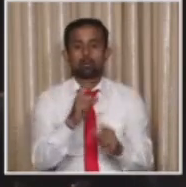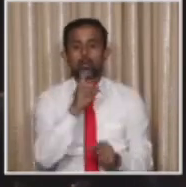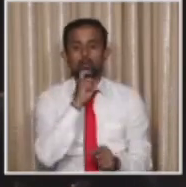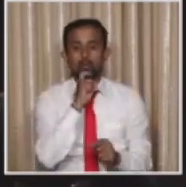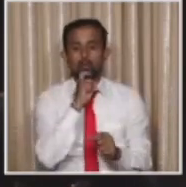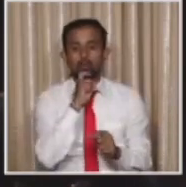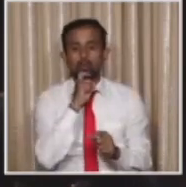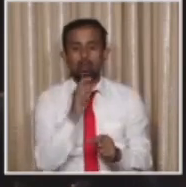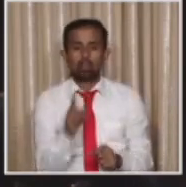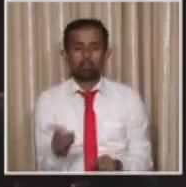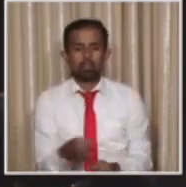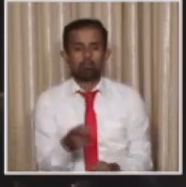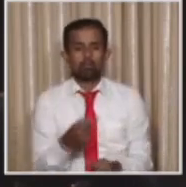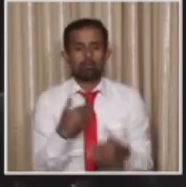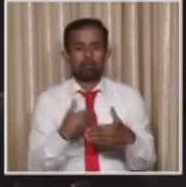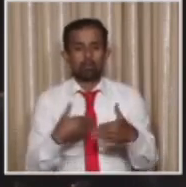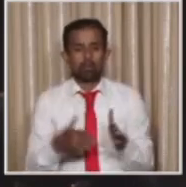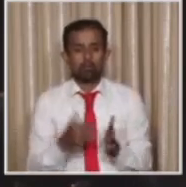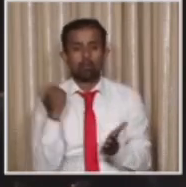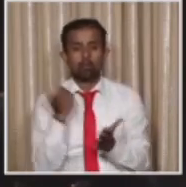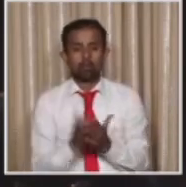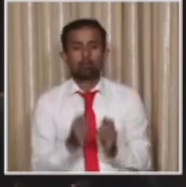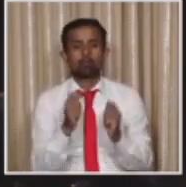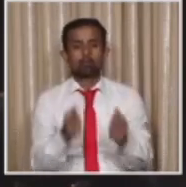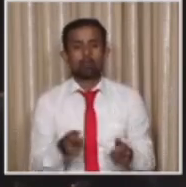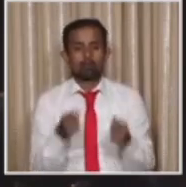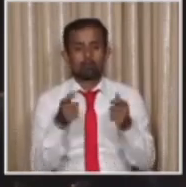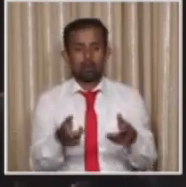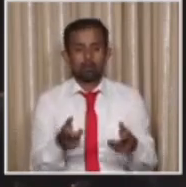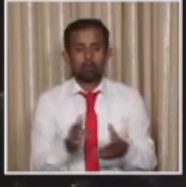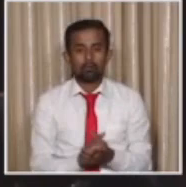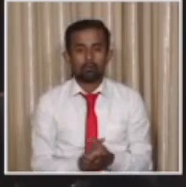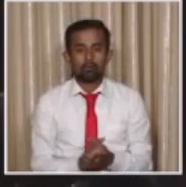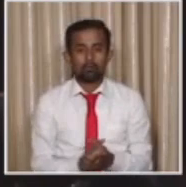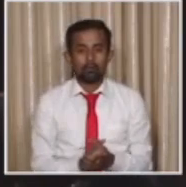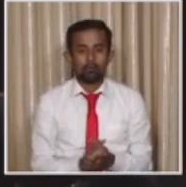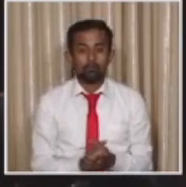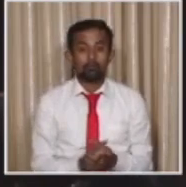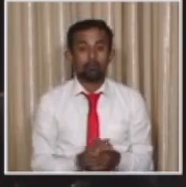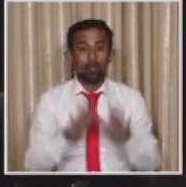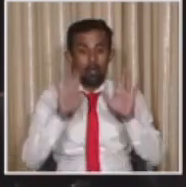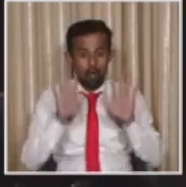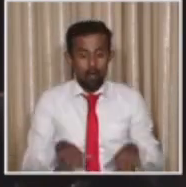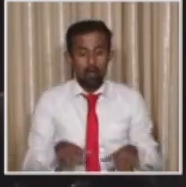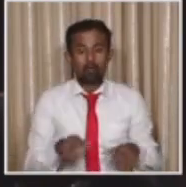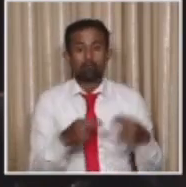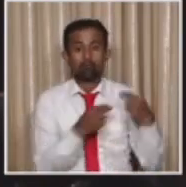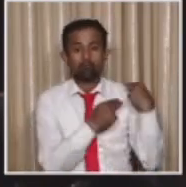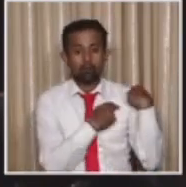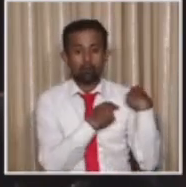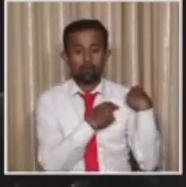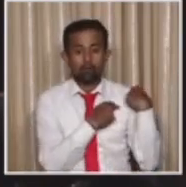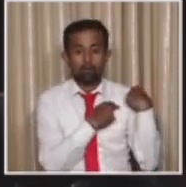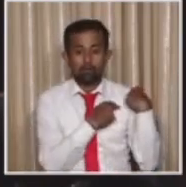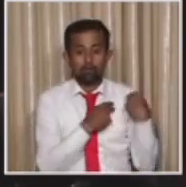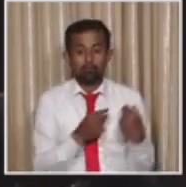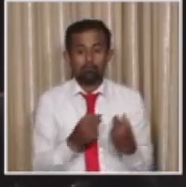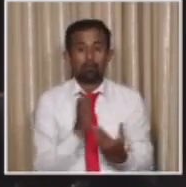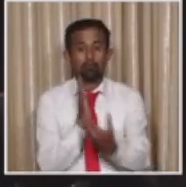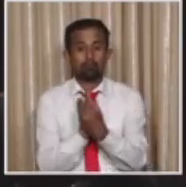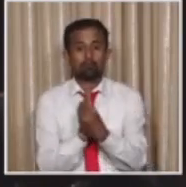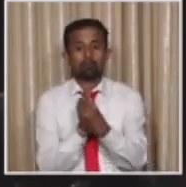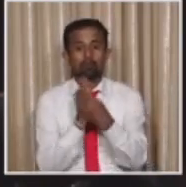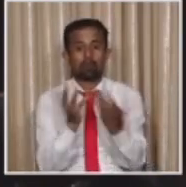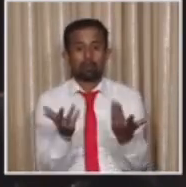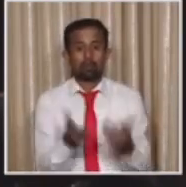අධිකරණමත්තුමා දවස ගානේ කැබිනට් පේපර්ස් දානවා. මොකද එතුමා දැන් අන්තිමටම ඊට පස්සේ ඉන්නේ එතුමාගේ ඔළුවට තමයි දින මෙච්චර ගාණක් ඇතුළත මේක ෆයිල් කරේ නැහැ